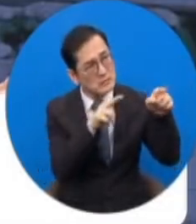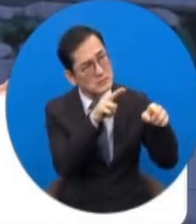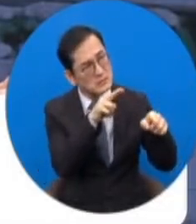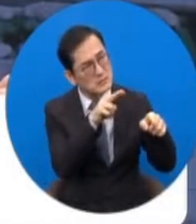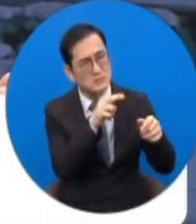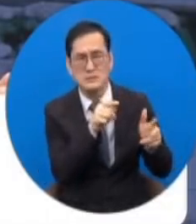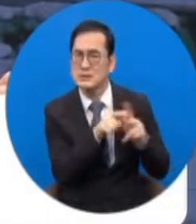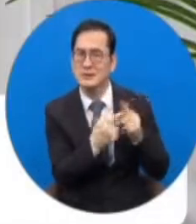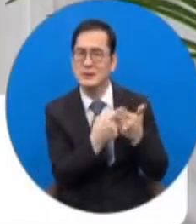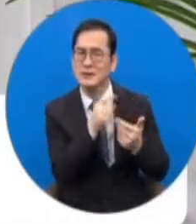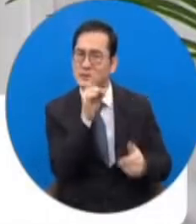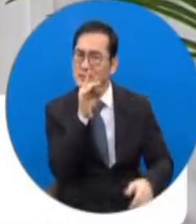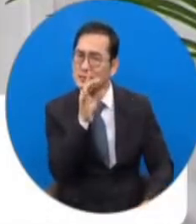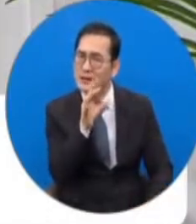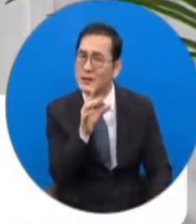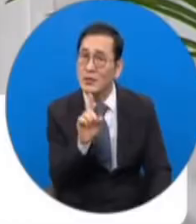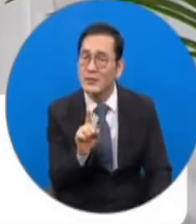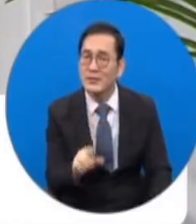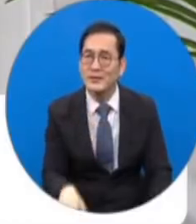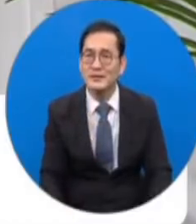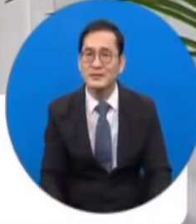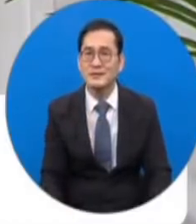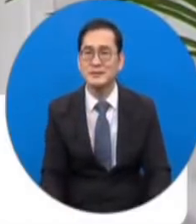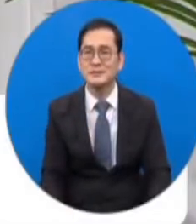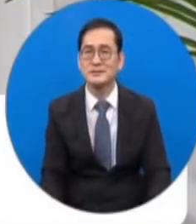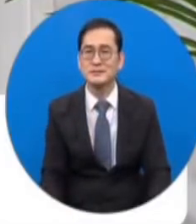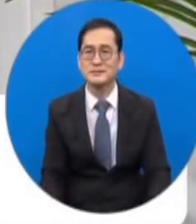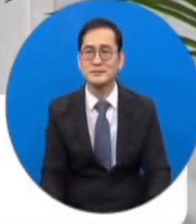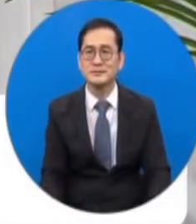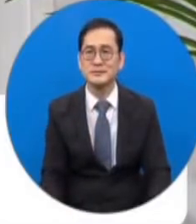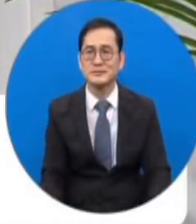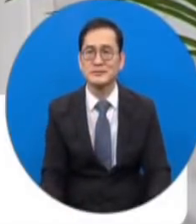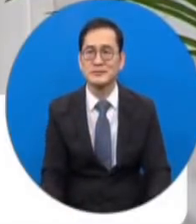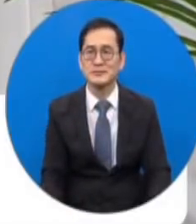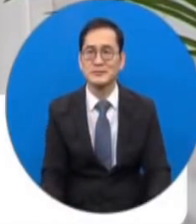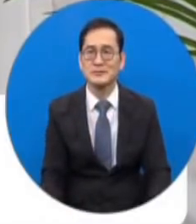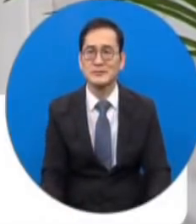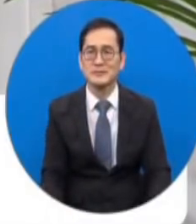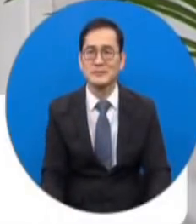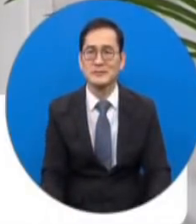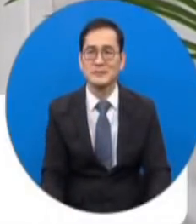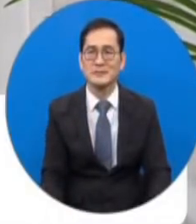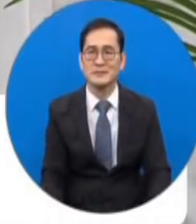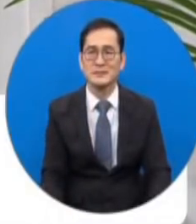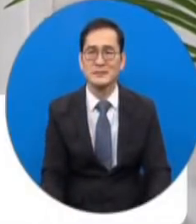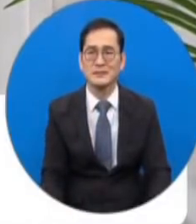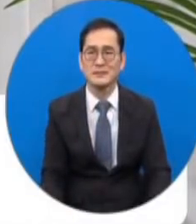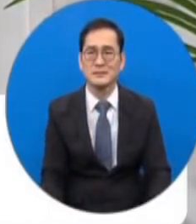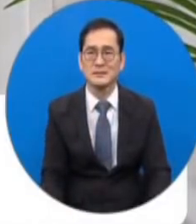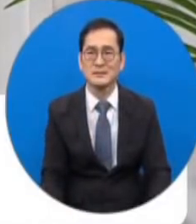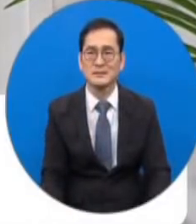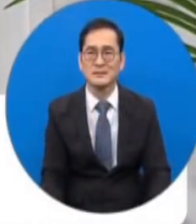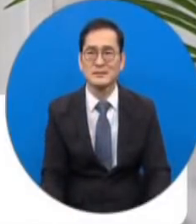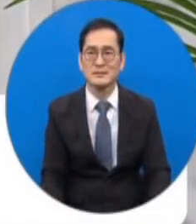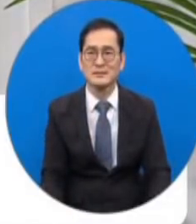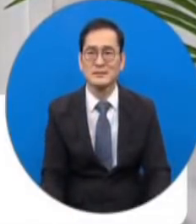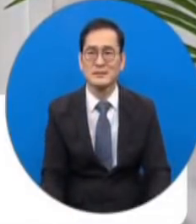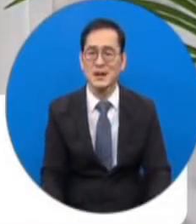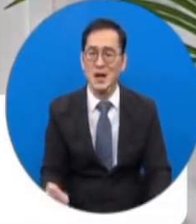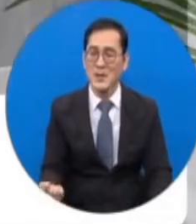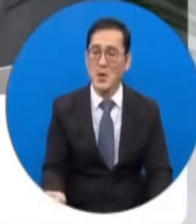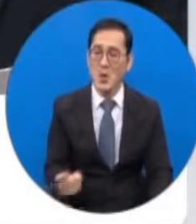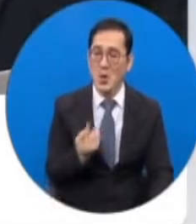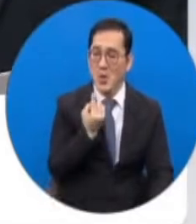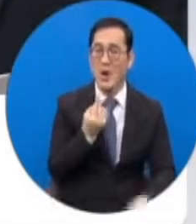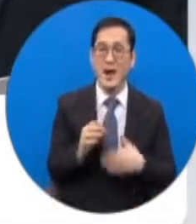근데 만약에 보고를 받았다고 하면 예 앉을 수거가 협상 과정에서 자기가 관여하게 되는 거예요 아 그거